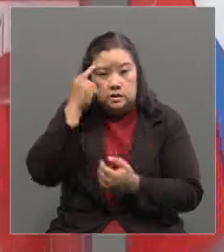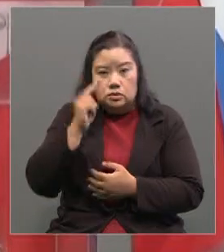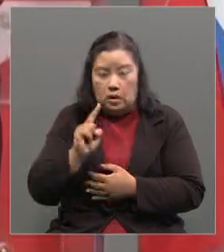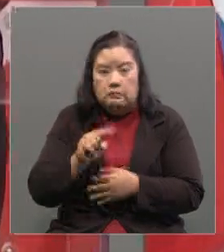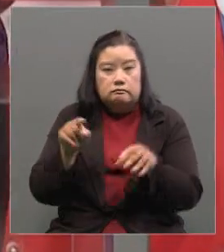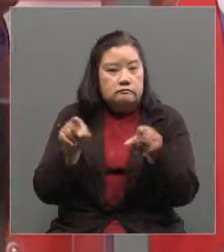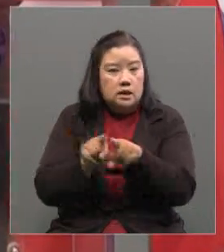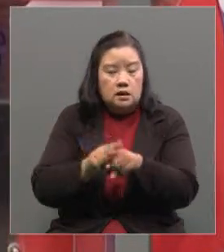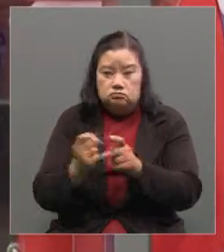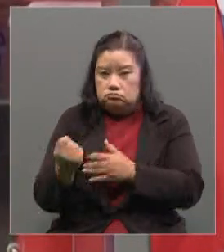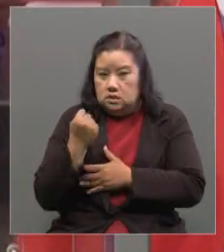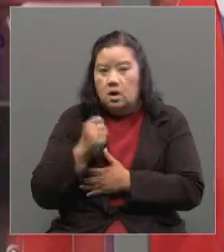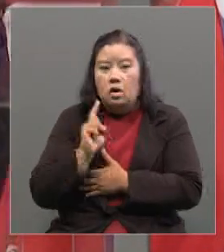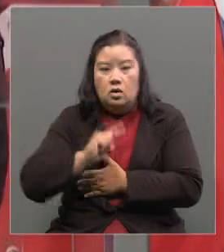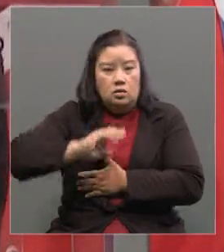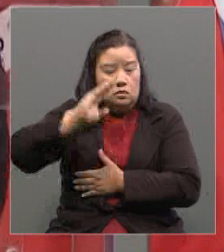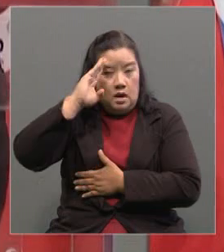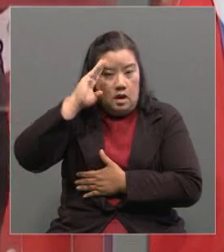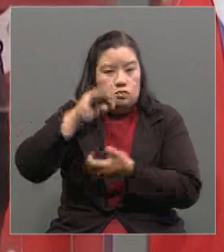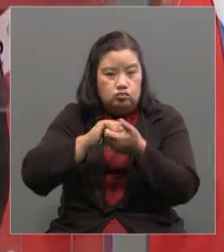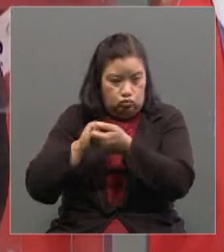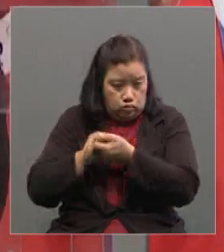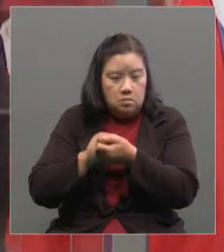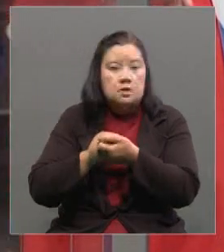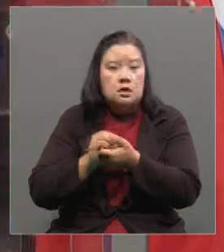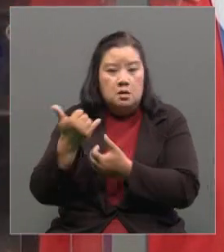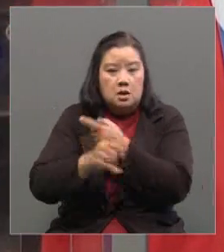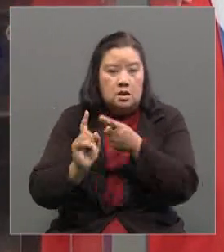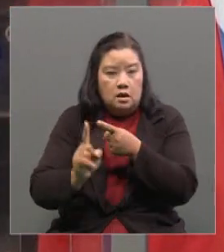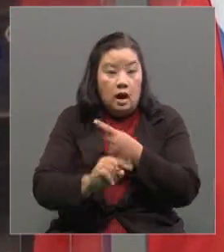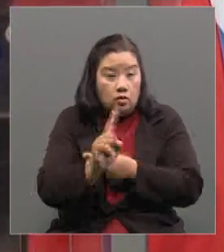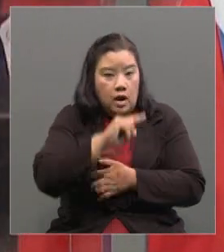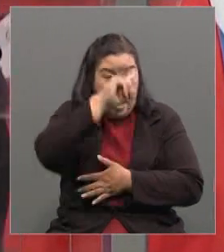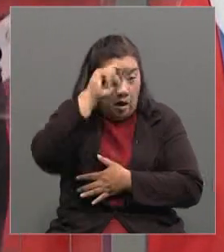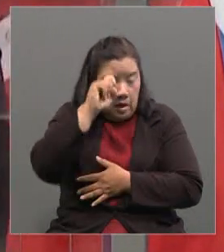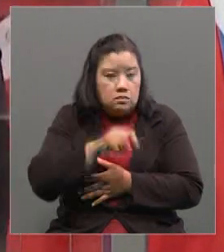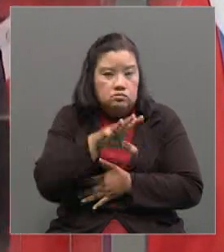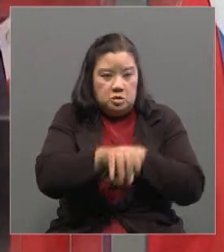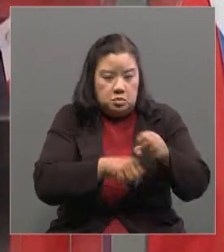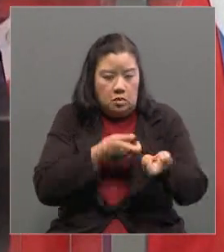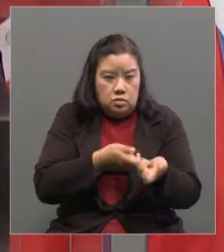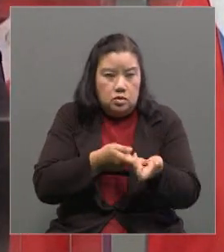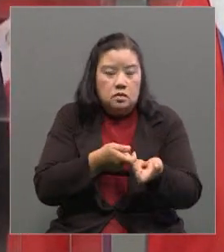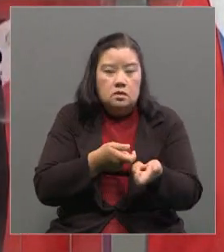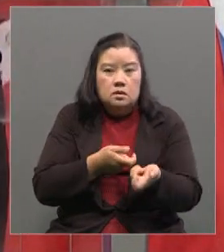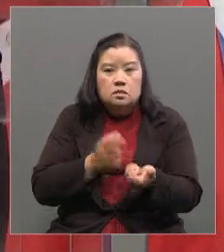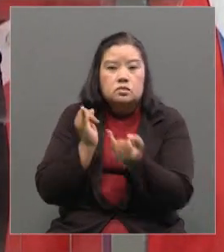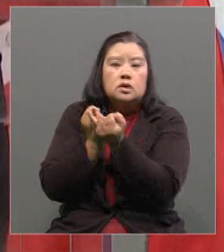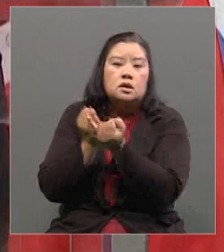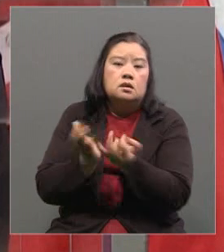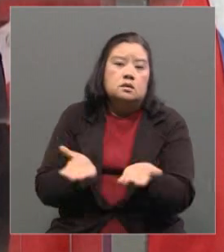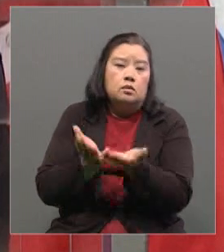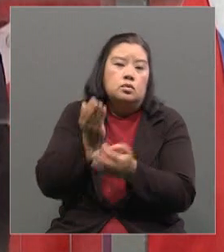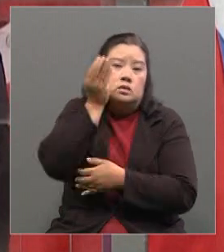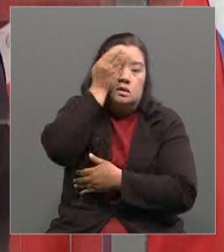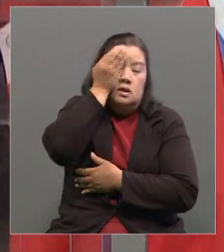กร้าวนะคะว่าควรใช้กองกำลังพันธมิตรนานาชาติในการปราบปรามกลุ่มฮามาสซึ่งก็เป็นแนวคิดที่แสดงตัวว่าสนับสนุนอิสราเอล